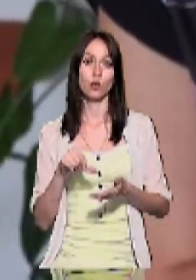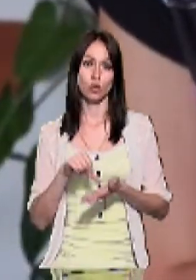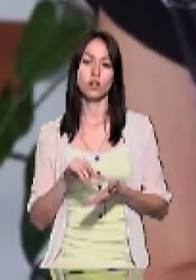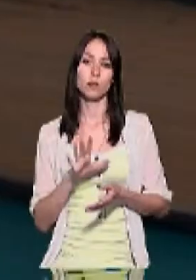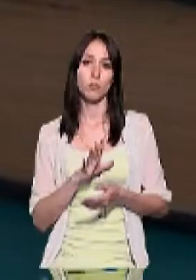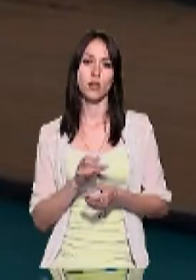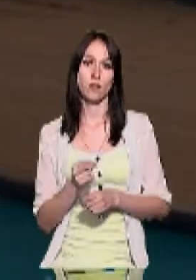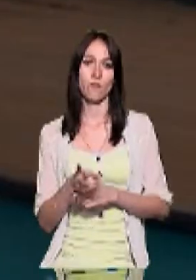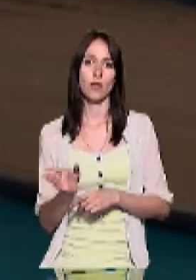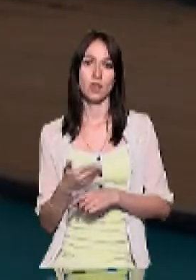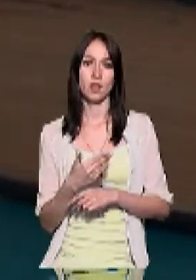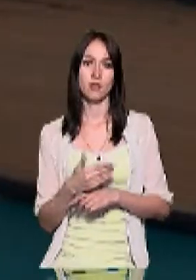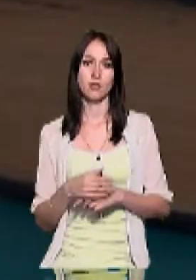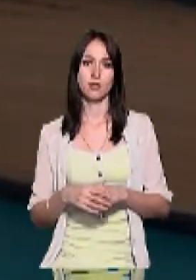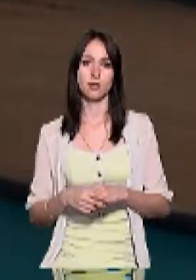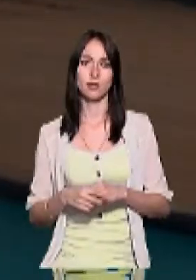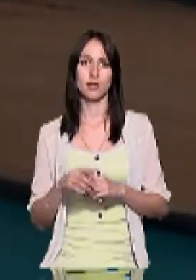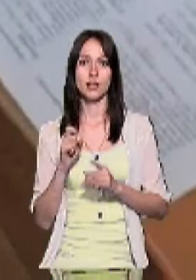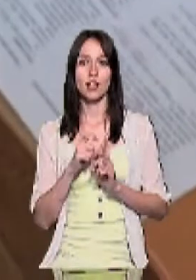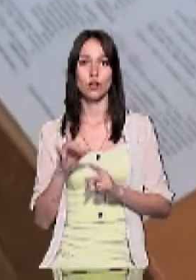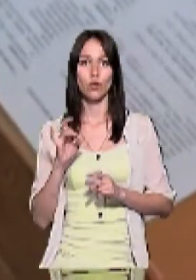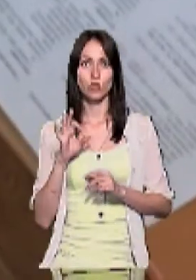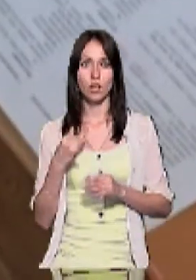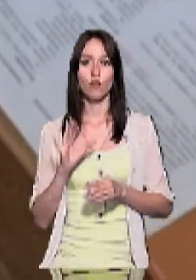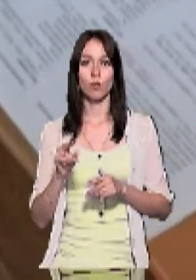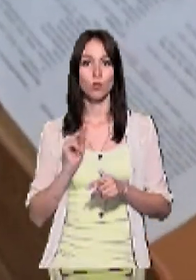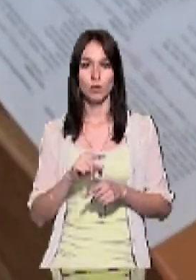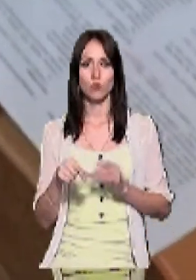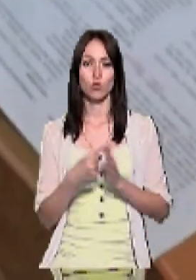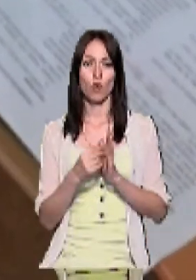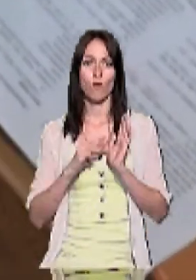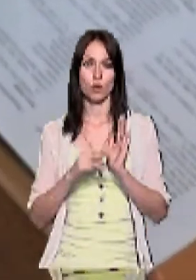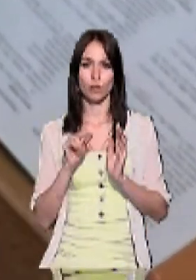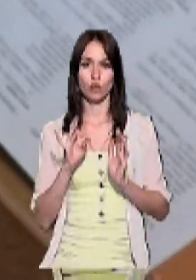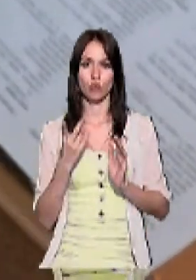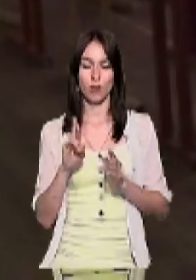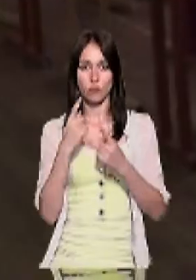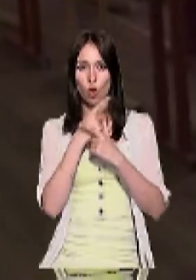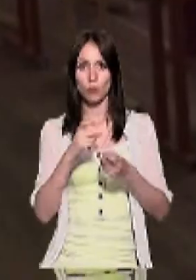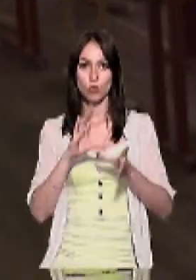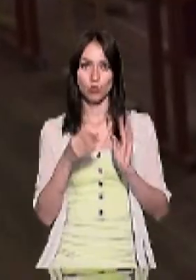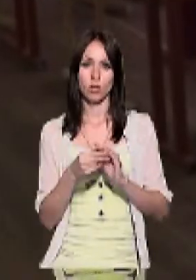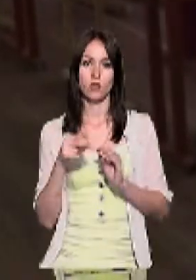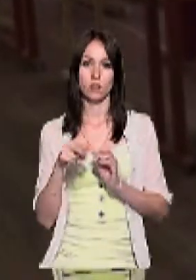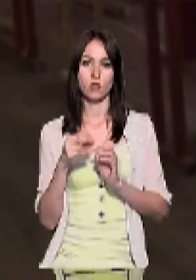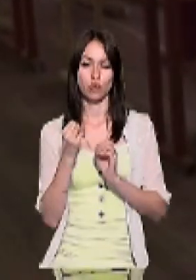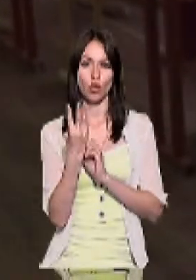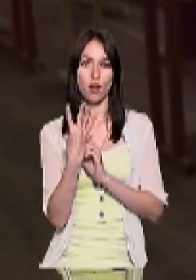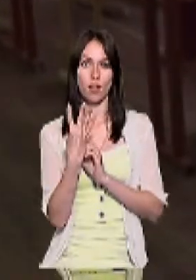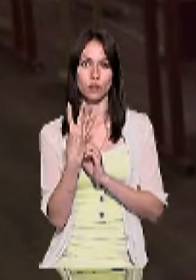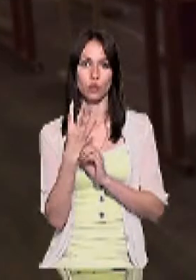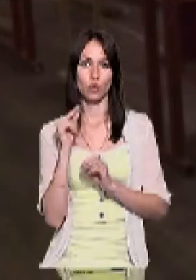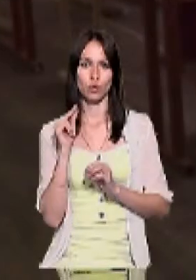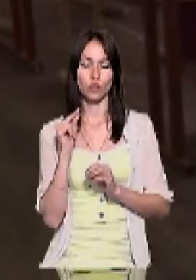були видалені. За словами Русанової, роботи перевірятимуть до 8 червня. Оприлюднять результати 14-го. Маргарита Дешкіна,